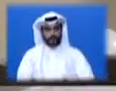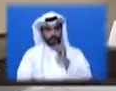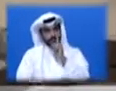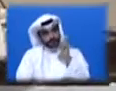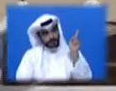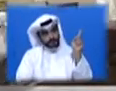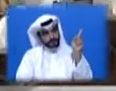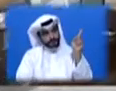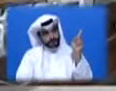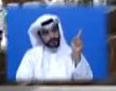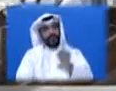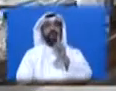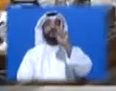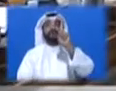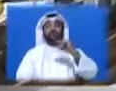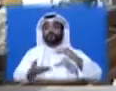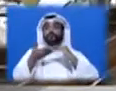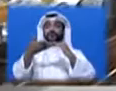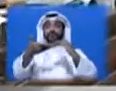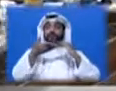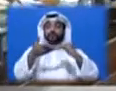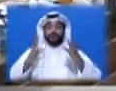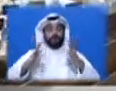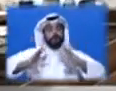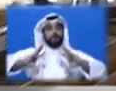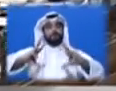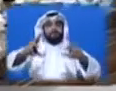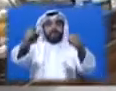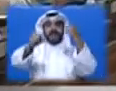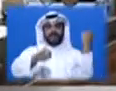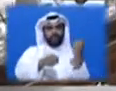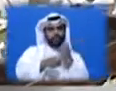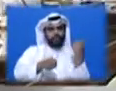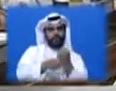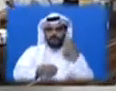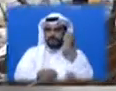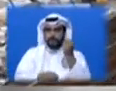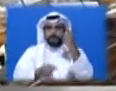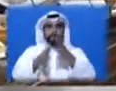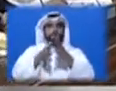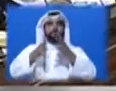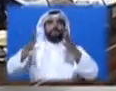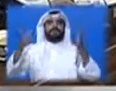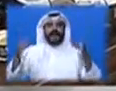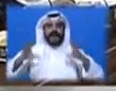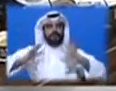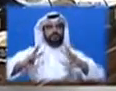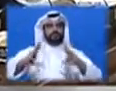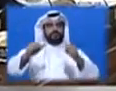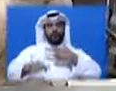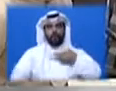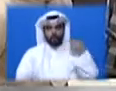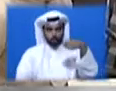للارتقاء بمستوى الخدمات المقدمة للمواطنين والمقيمين من خلال إنشاءات ومشاريع تنموية، وزارة الأشغال